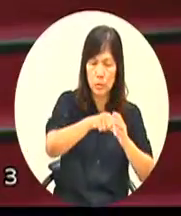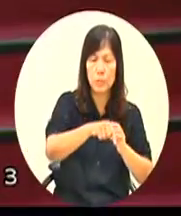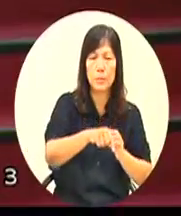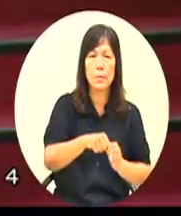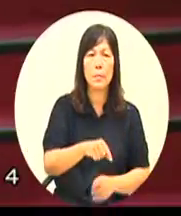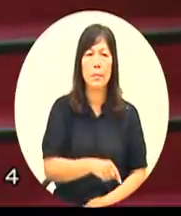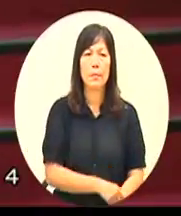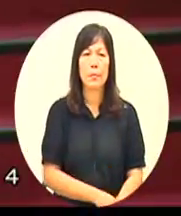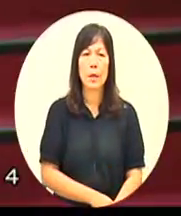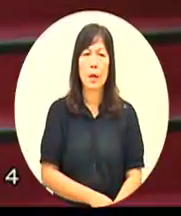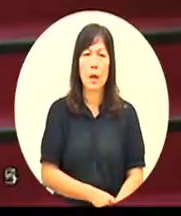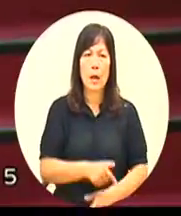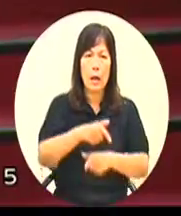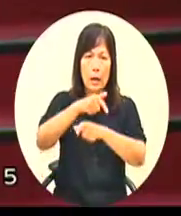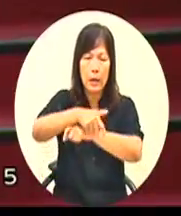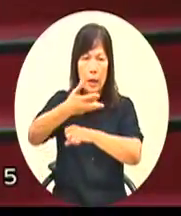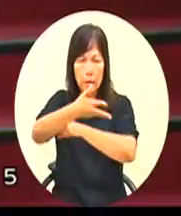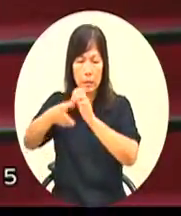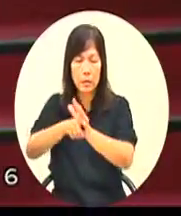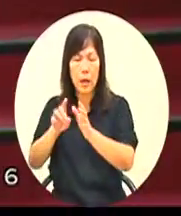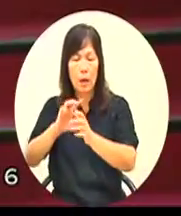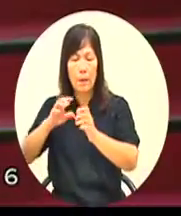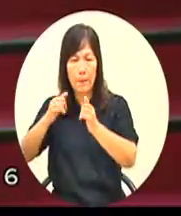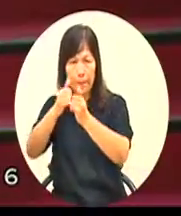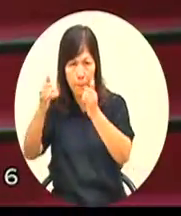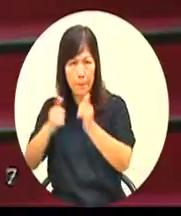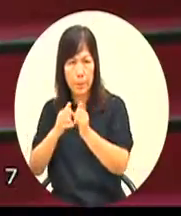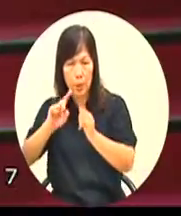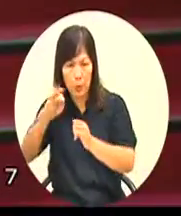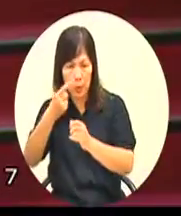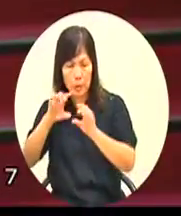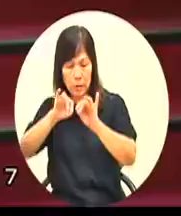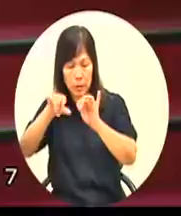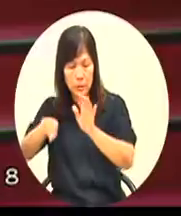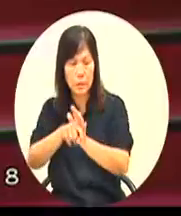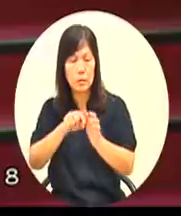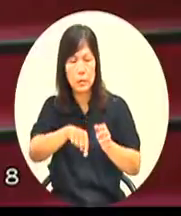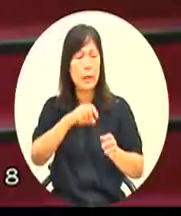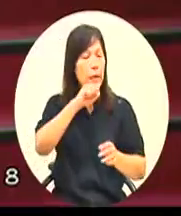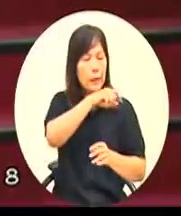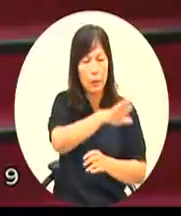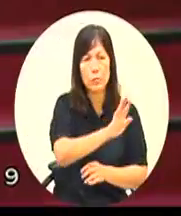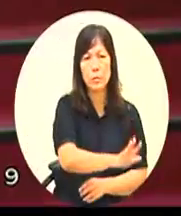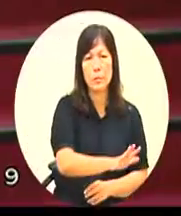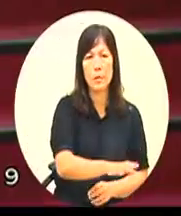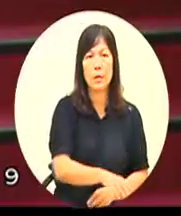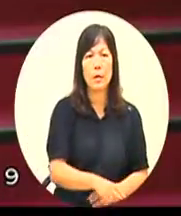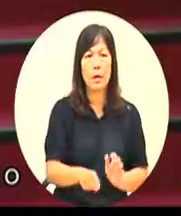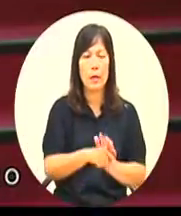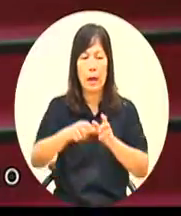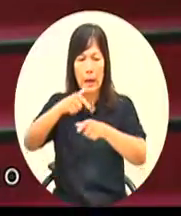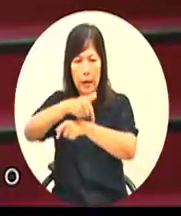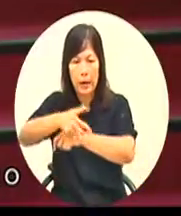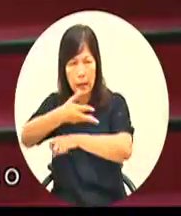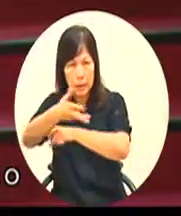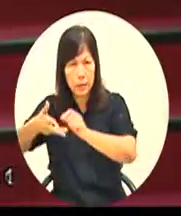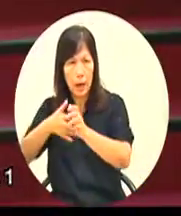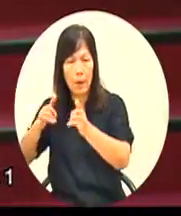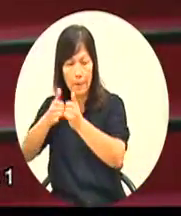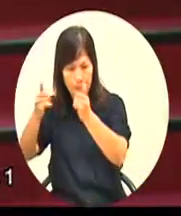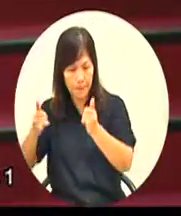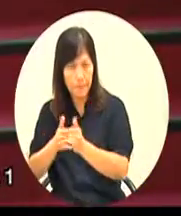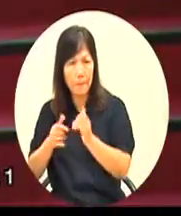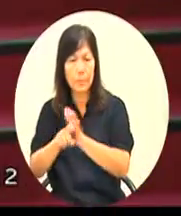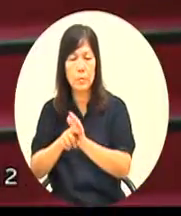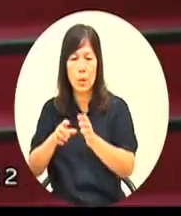以南岛民族的发源地就在台湾啊。南岛民族出